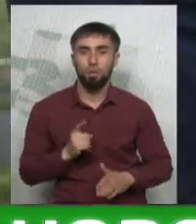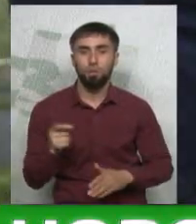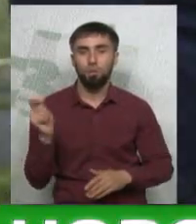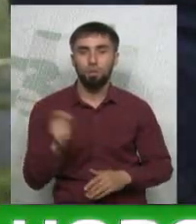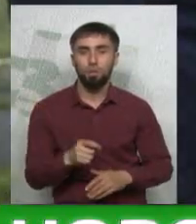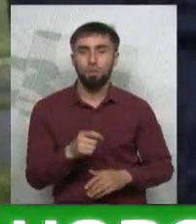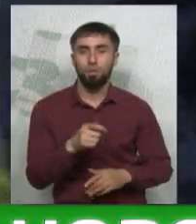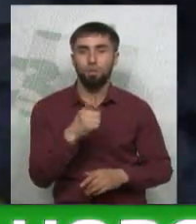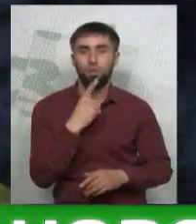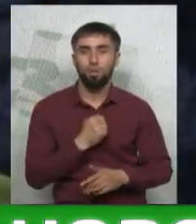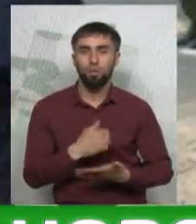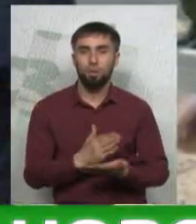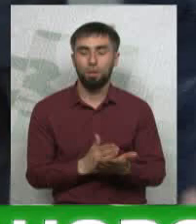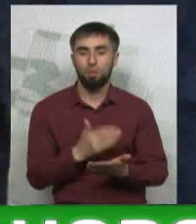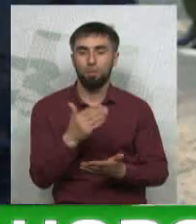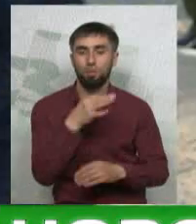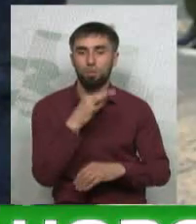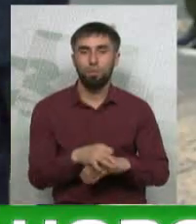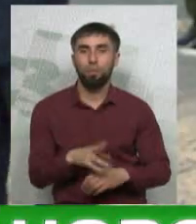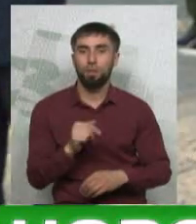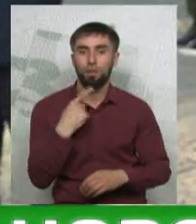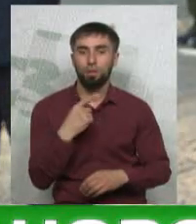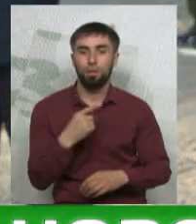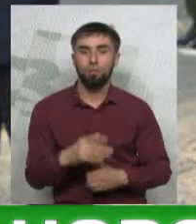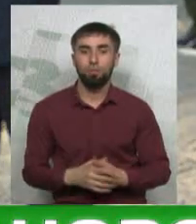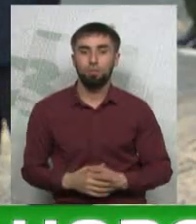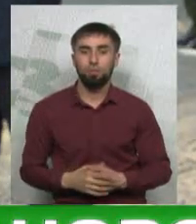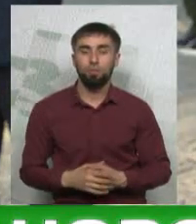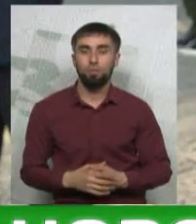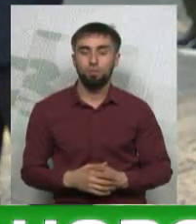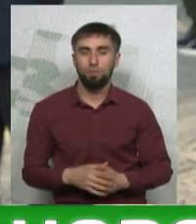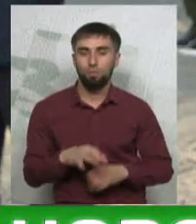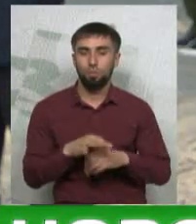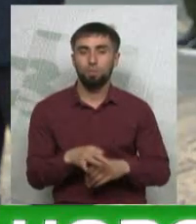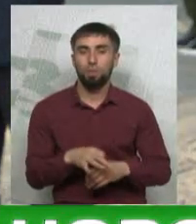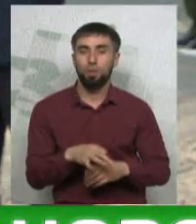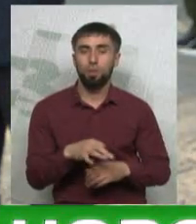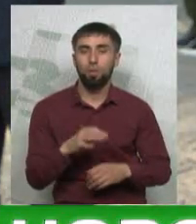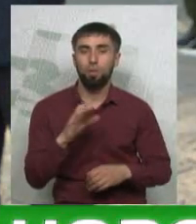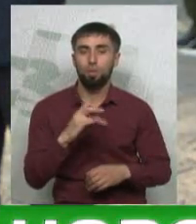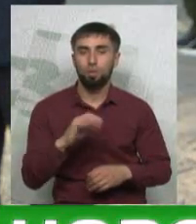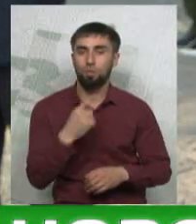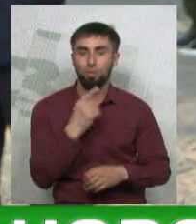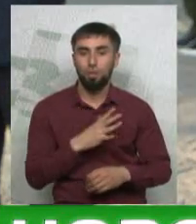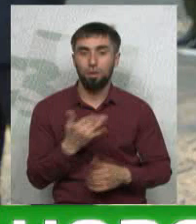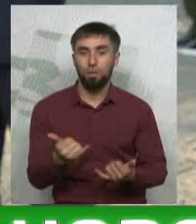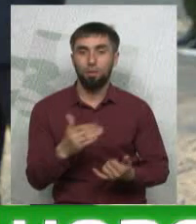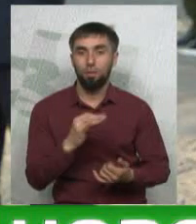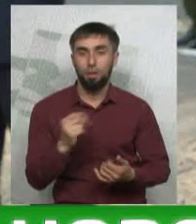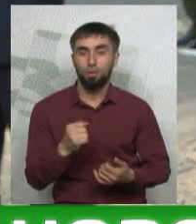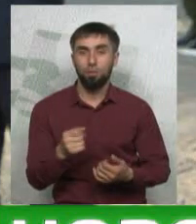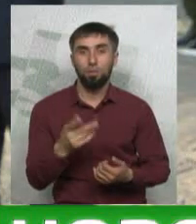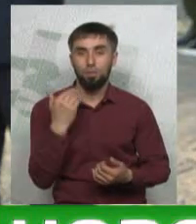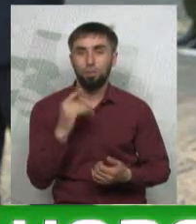приезда представителей воинских частей. Как говорят, прошедший призыв, он шел трудно. Этот призыв идет, я же говорю, наверное, из-за того,